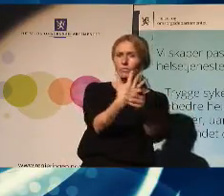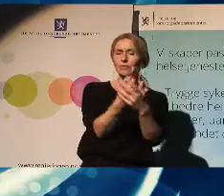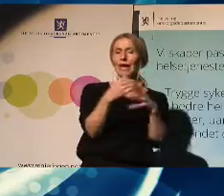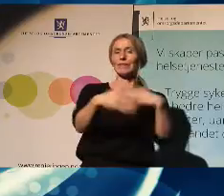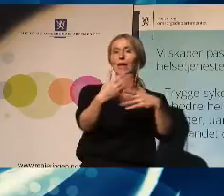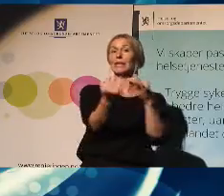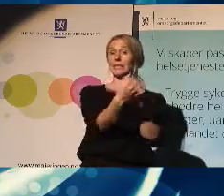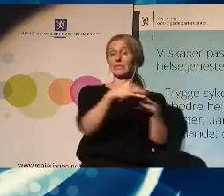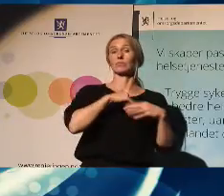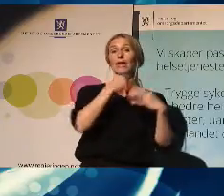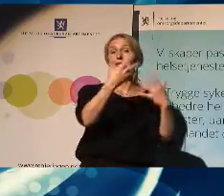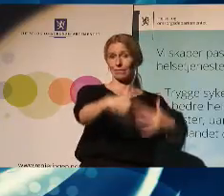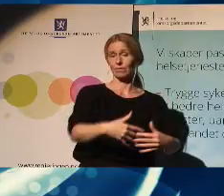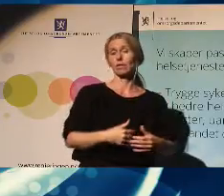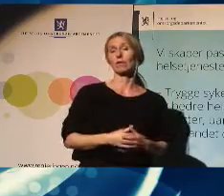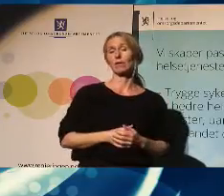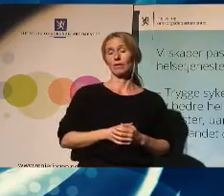De foreslo også at